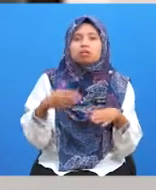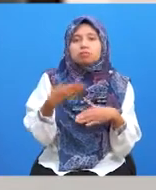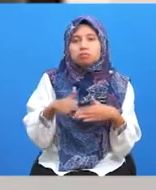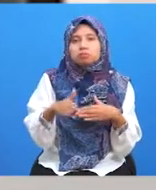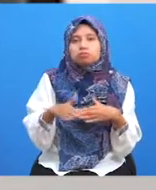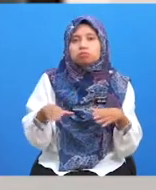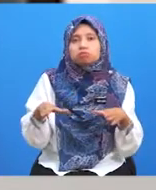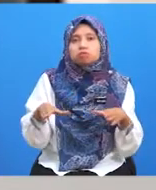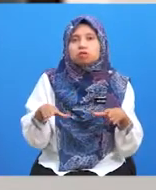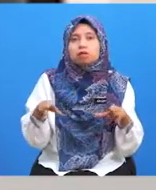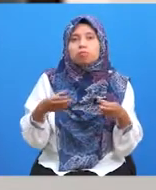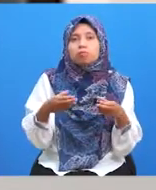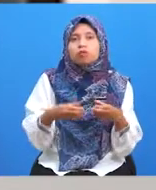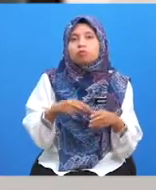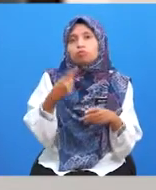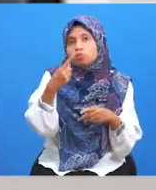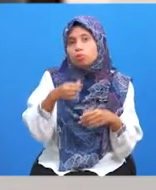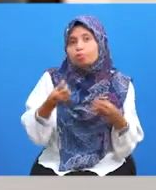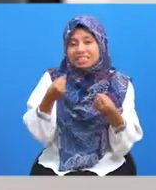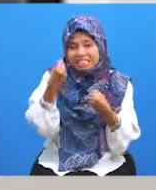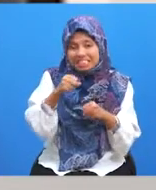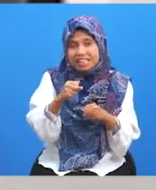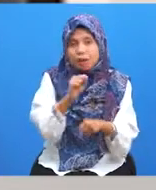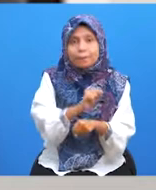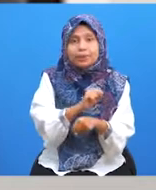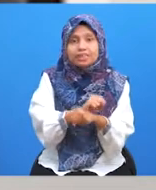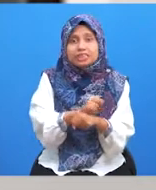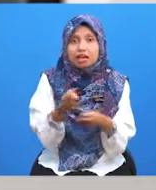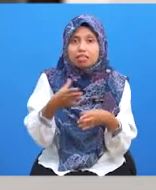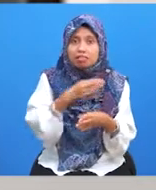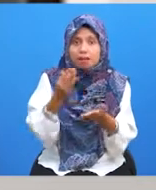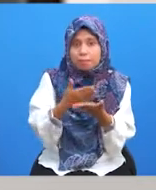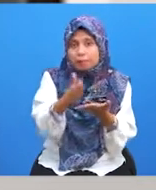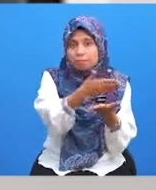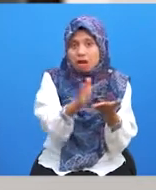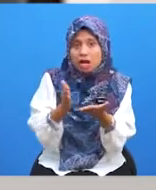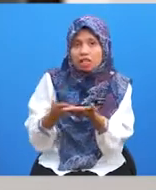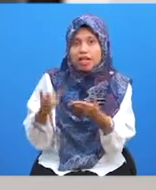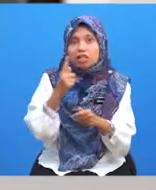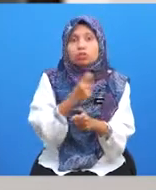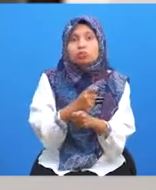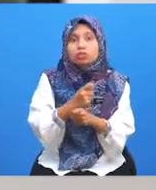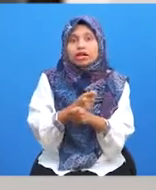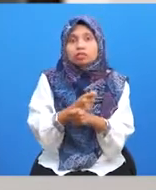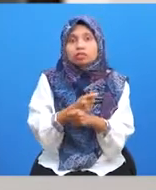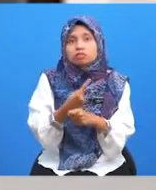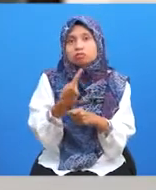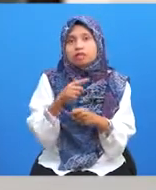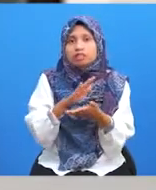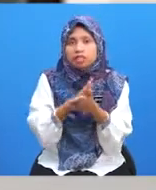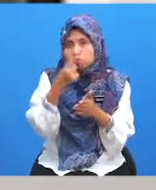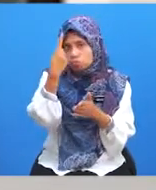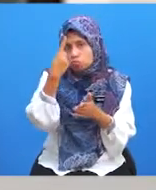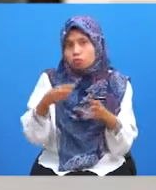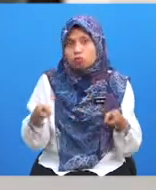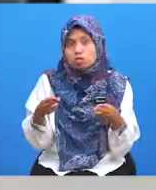menyediakan keperluan pekerja dan pembagian tugas mereka supaya pengurusan manusia dapat berfungsi dengan